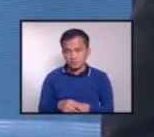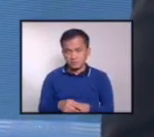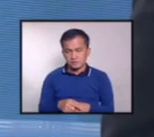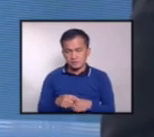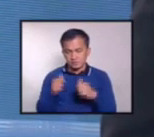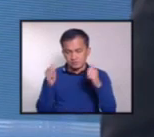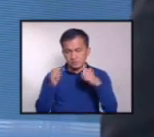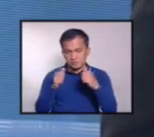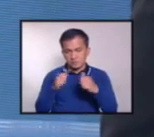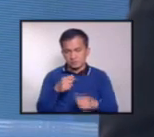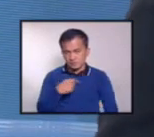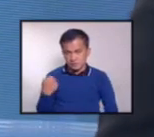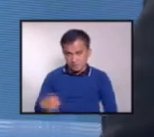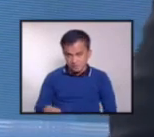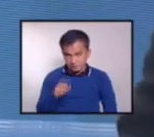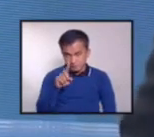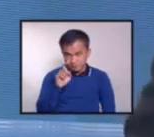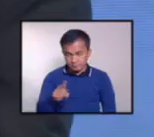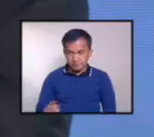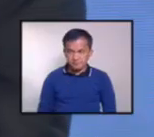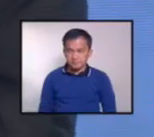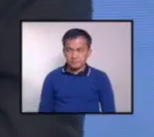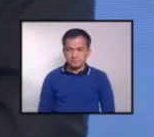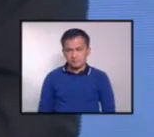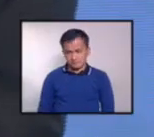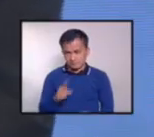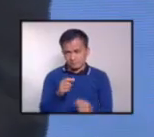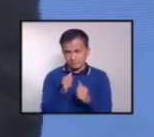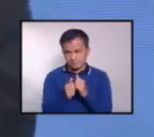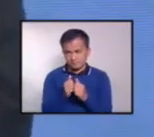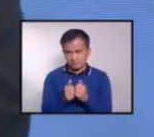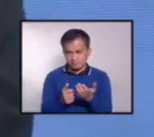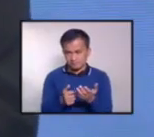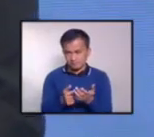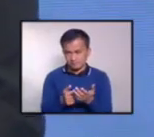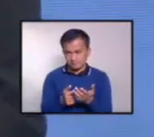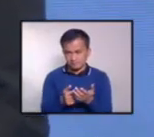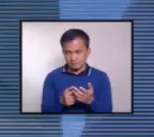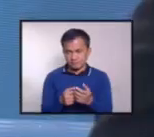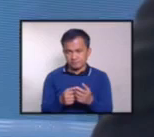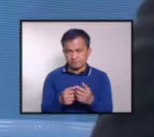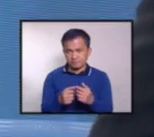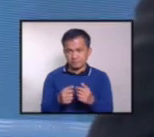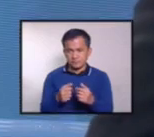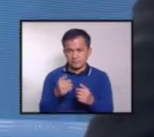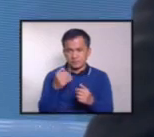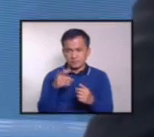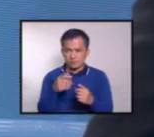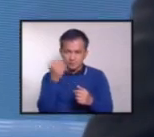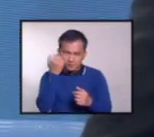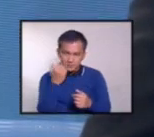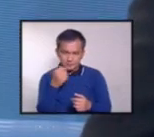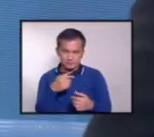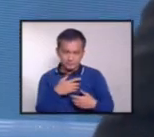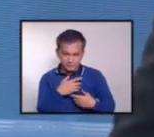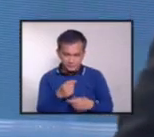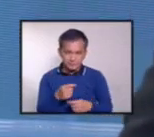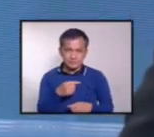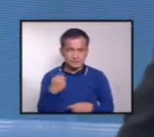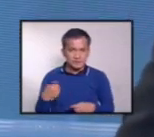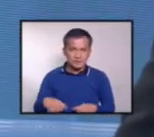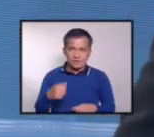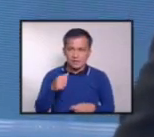makipag-tratado sa China? Hindi naman po. Ganun ba katindi ang deficit of trust mo na ayaw mo